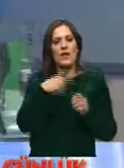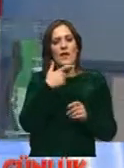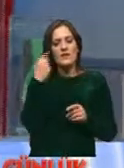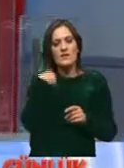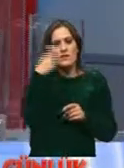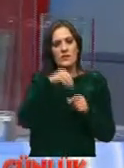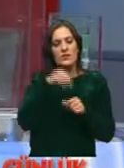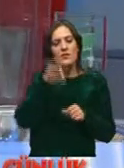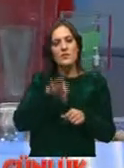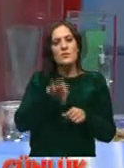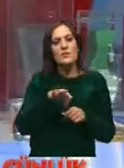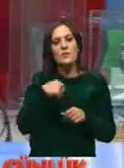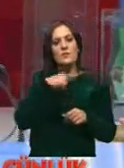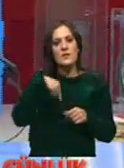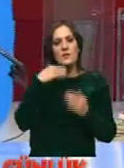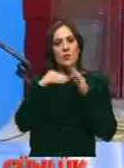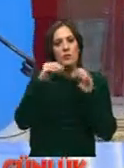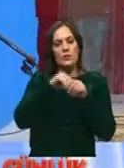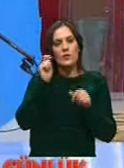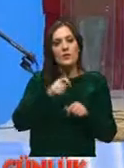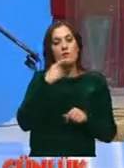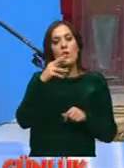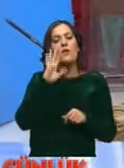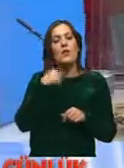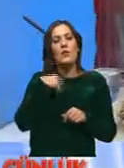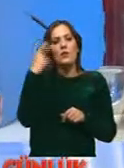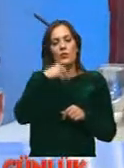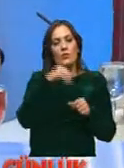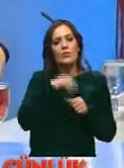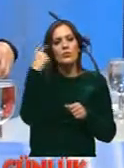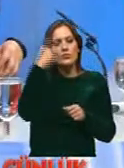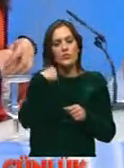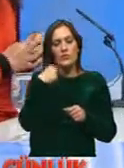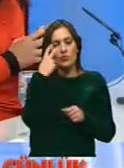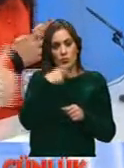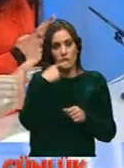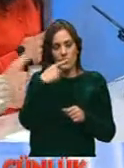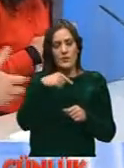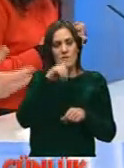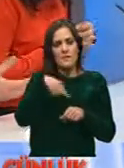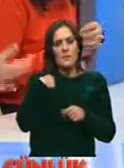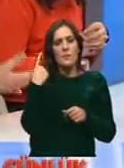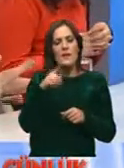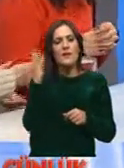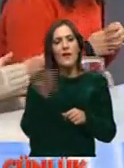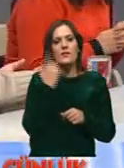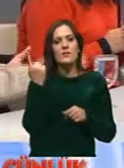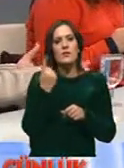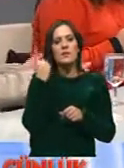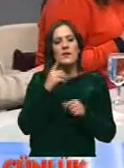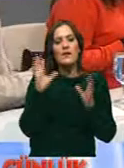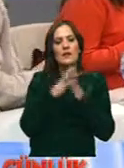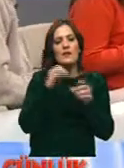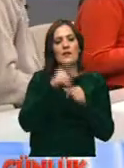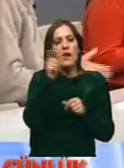yani şu anda mesela bizim toplumda söylenmeyen türkü. Çünkü türkü dediğiniz zaman binlerce bir